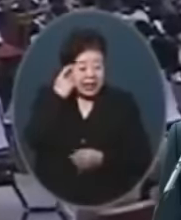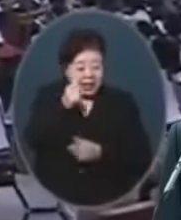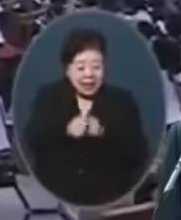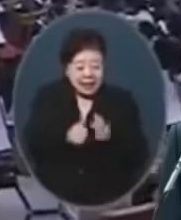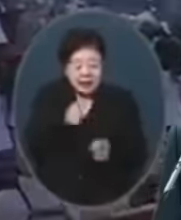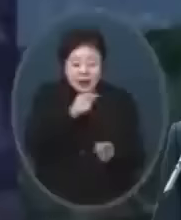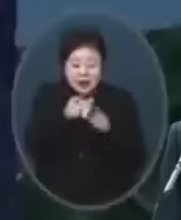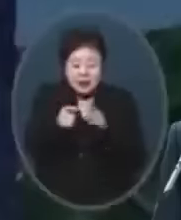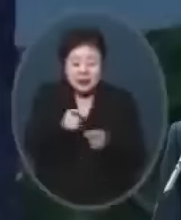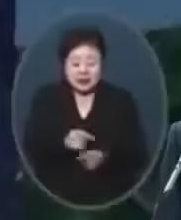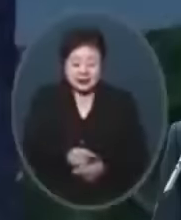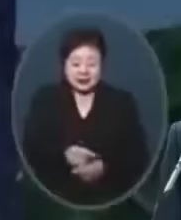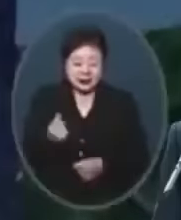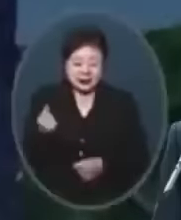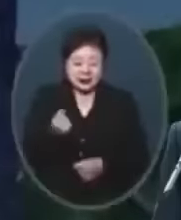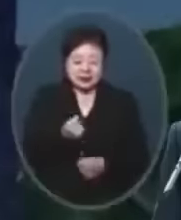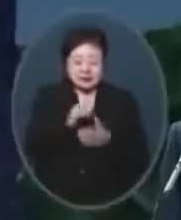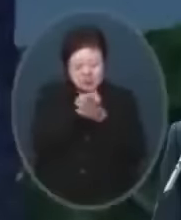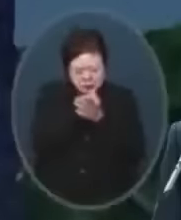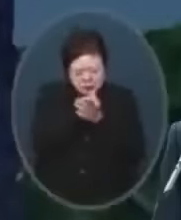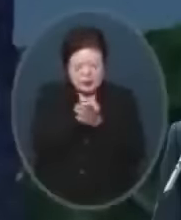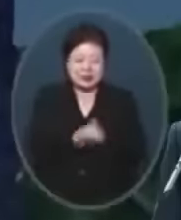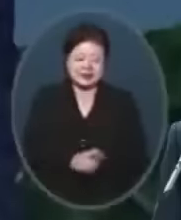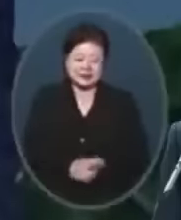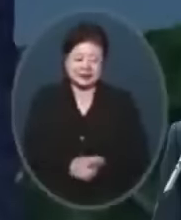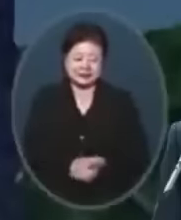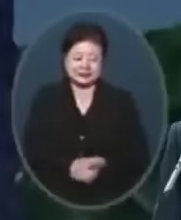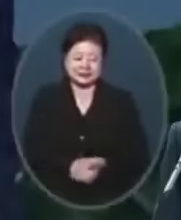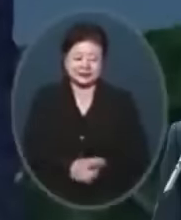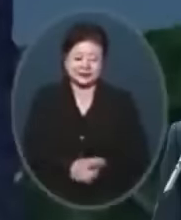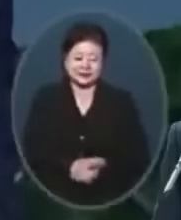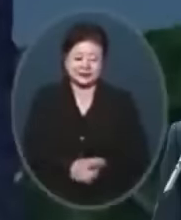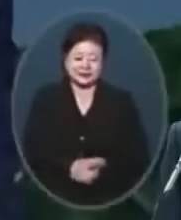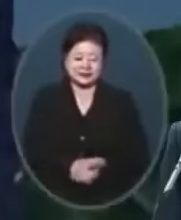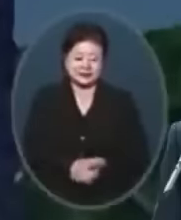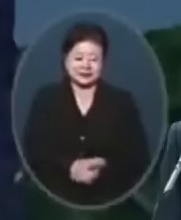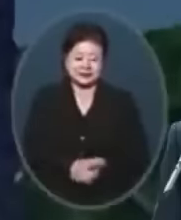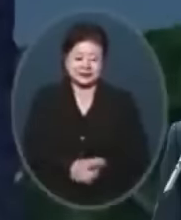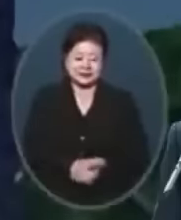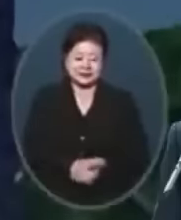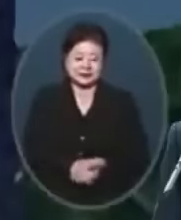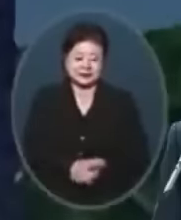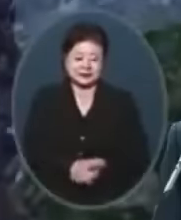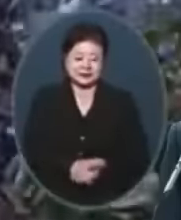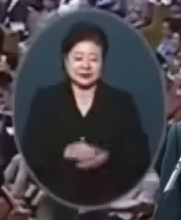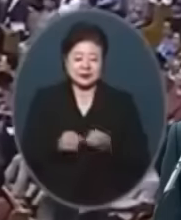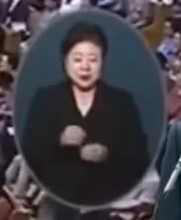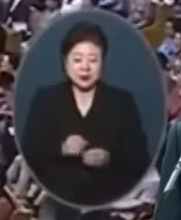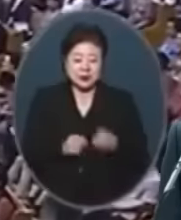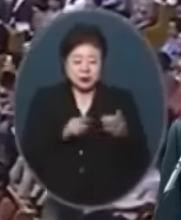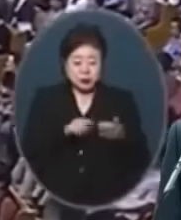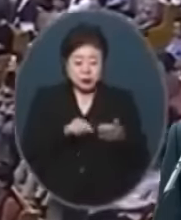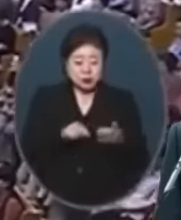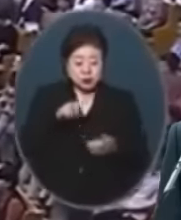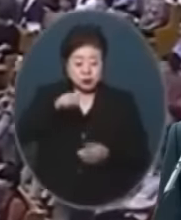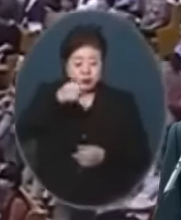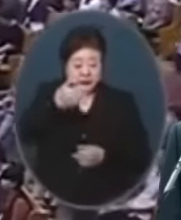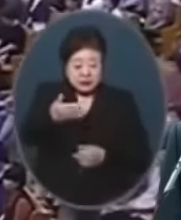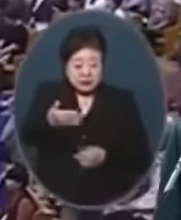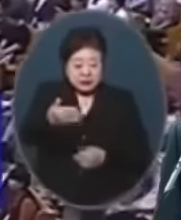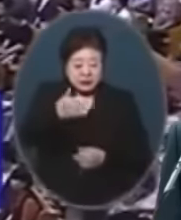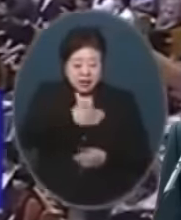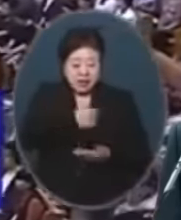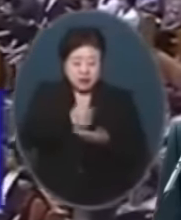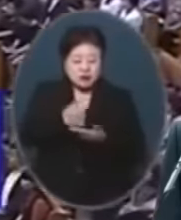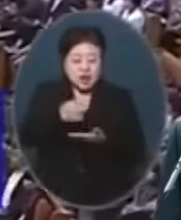하나님의 말씀을 담고 기도를 해야 되는 것입니다. 시편 119편 97절에 내가